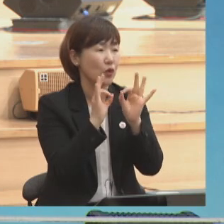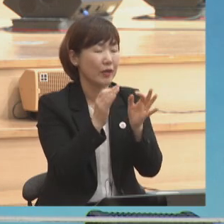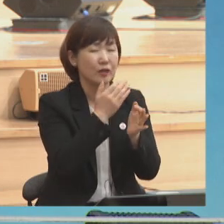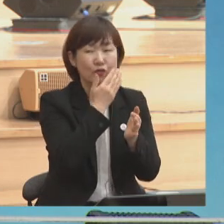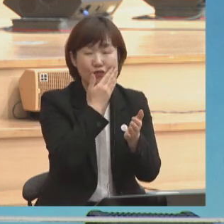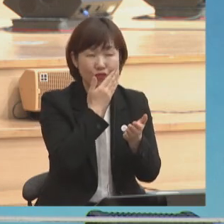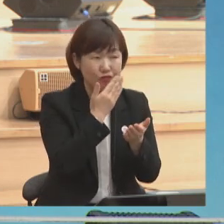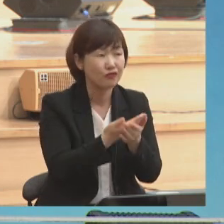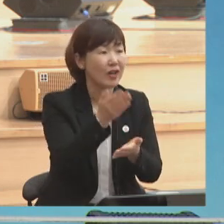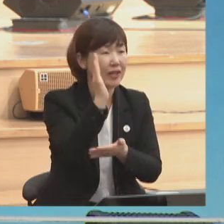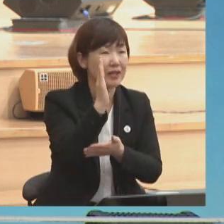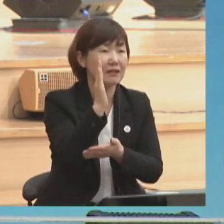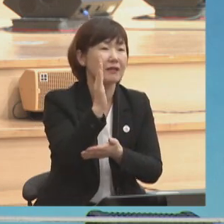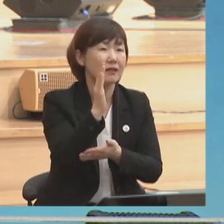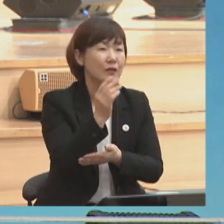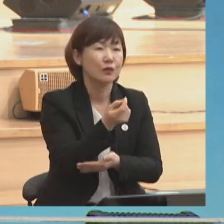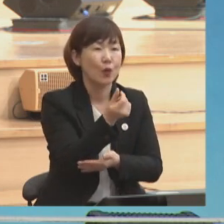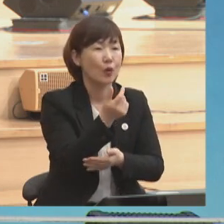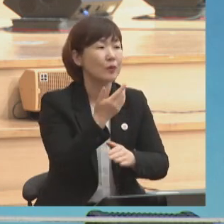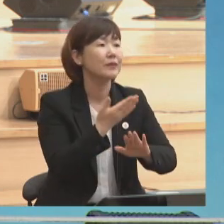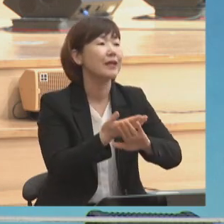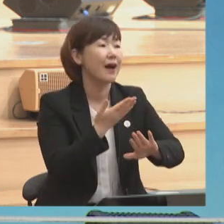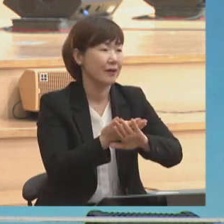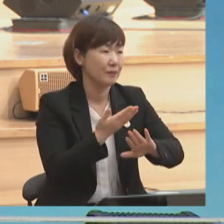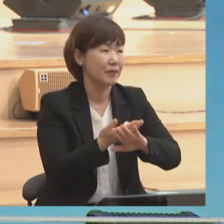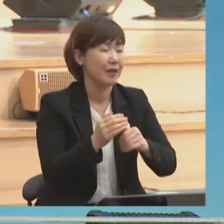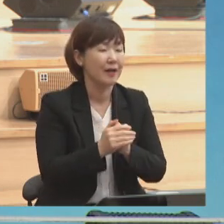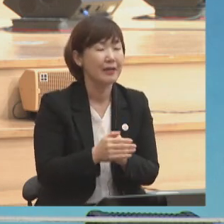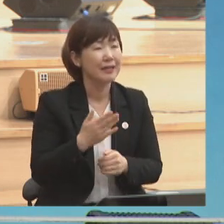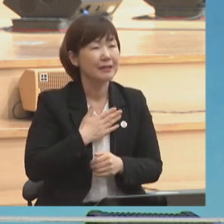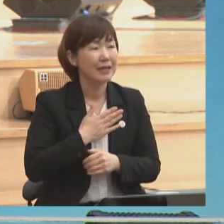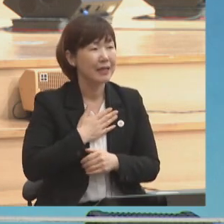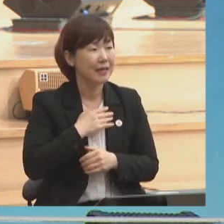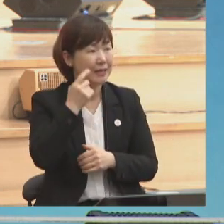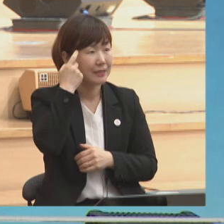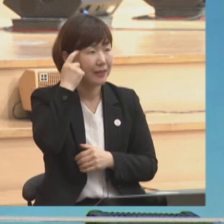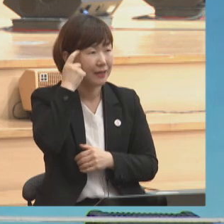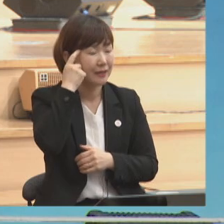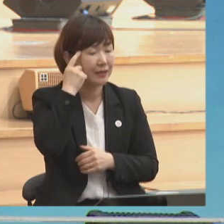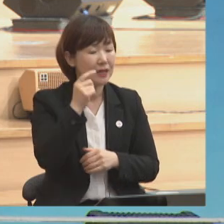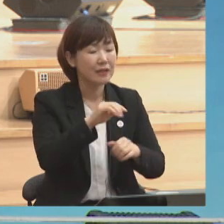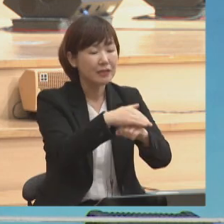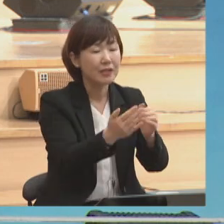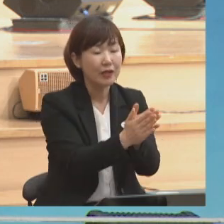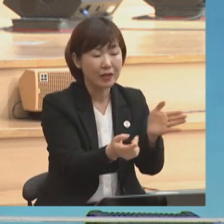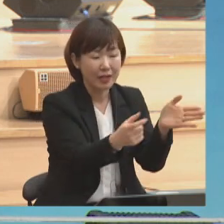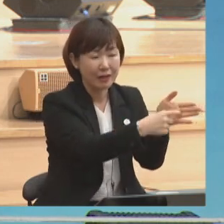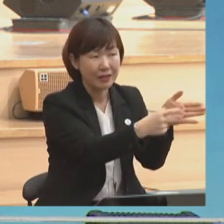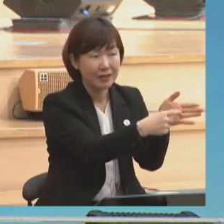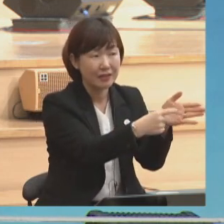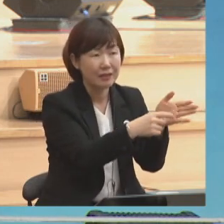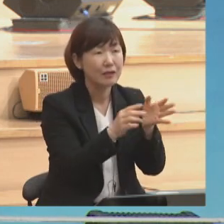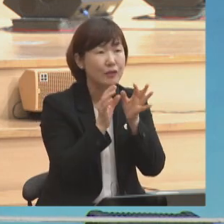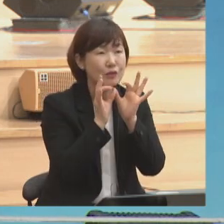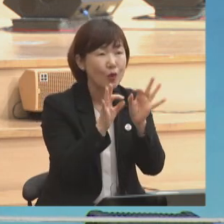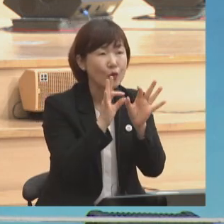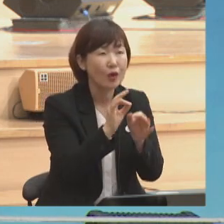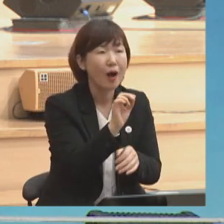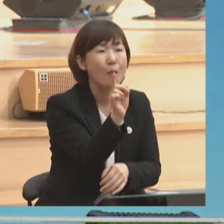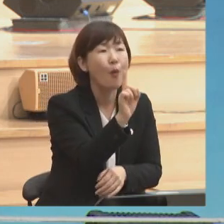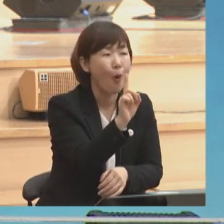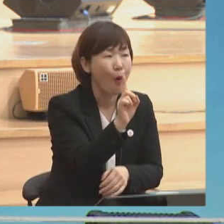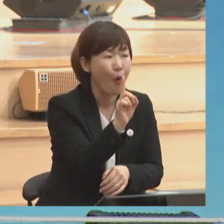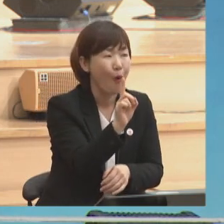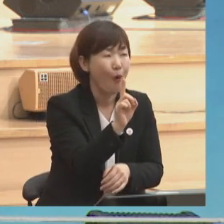이걸 얘기하는 게 여러분에게 어떻게 생각될지 좀 걱정이 되어집니다만은 성경이 말하는 전도의 핵심은, 그래도